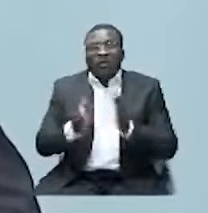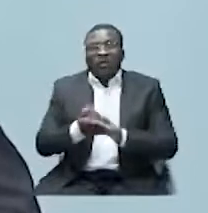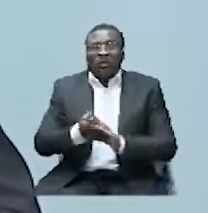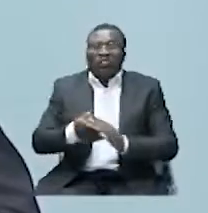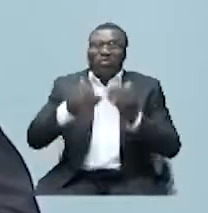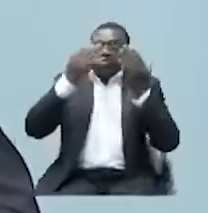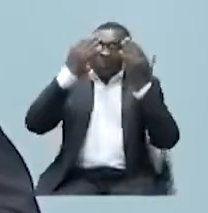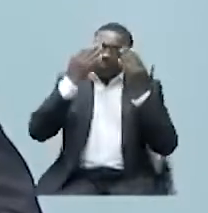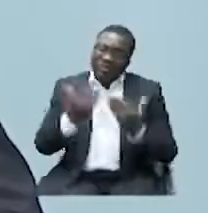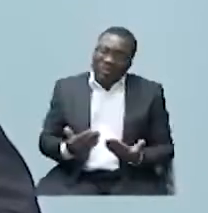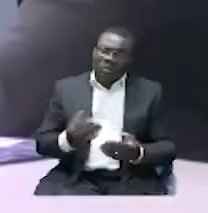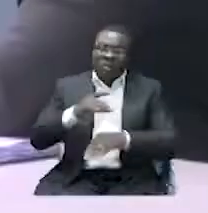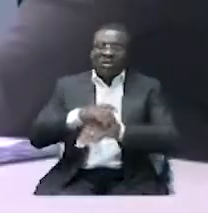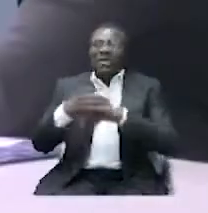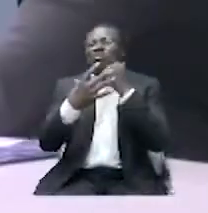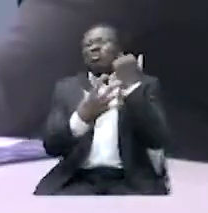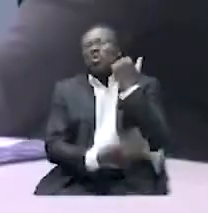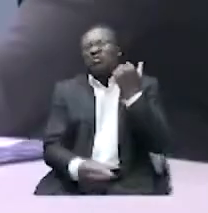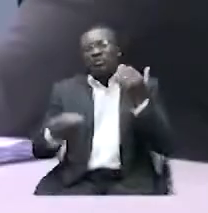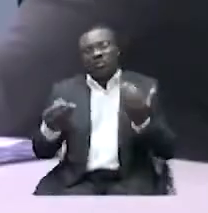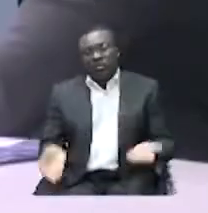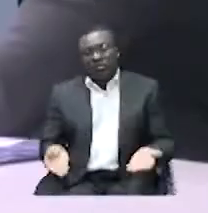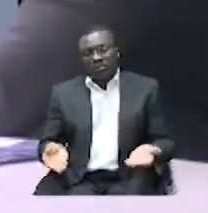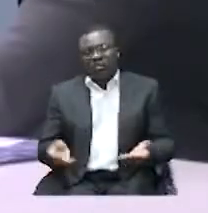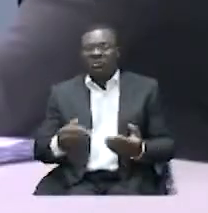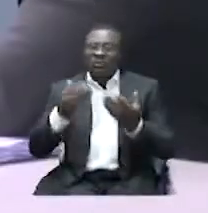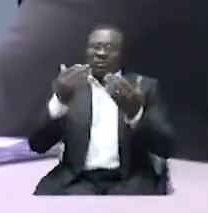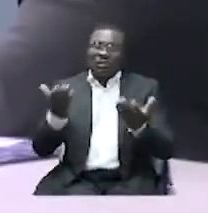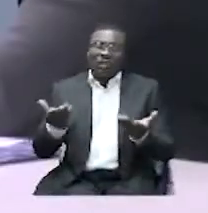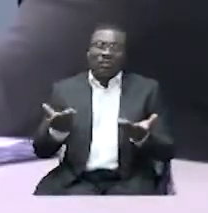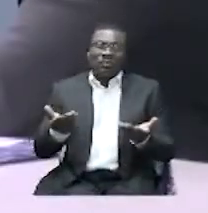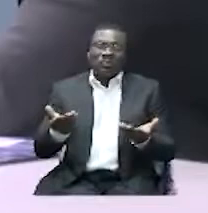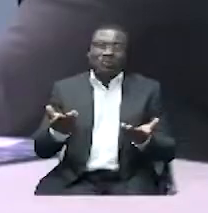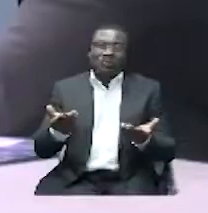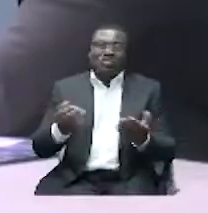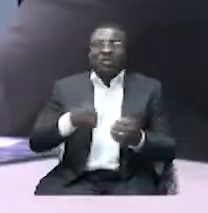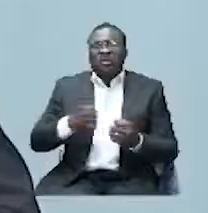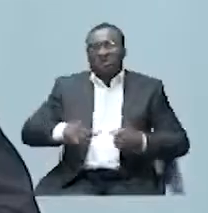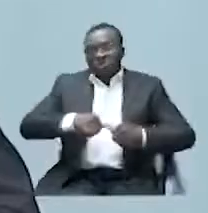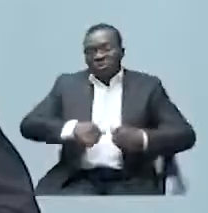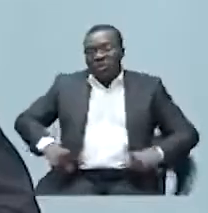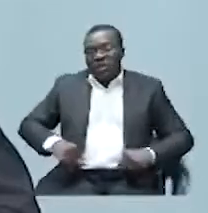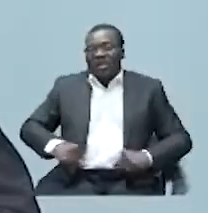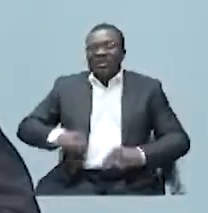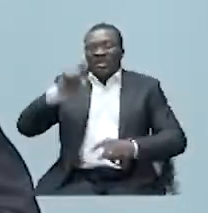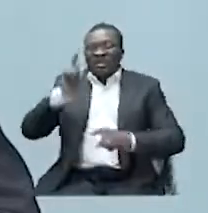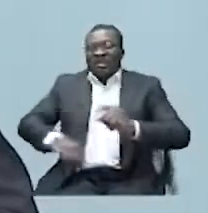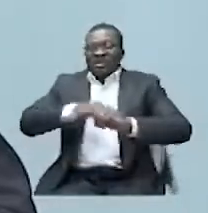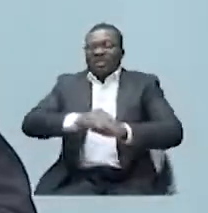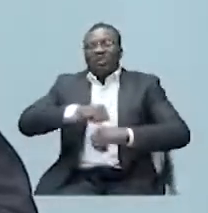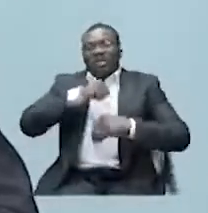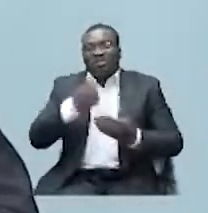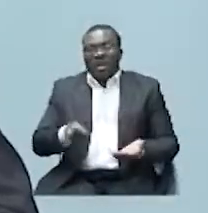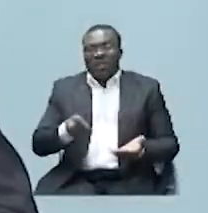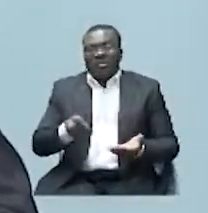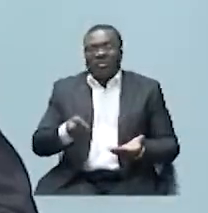une terre de grande pauvreté, de misère, j'allais dire, de chômage, d'insécurité et même de honte.